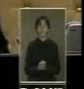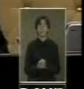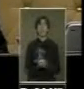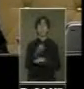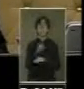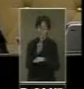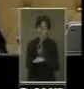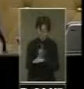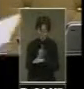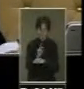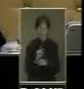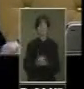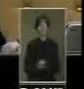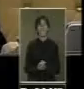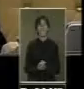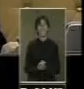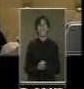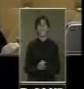ท่านประธานครับ